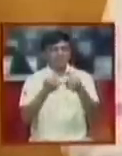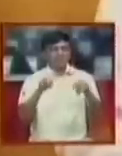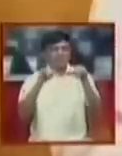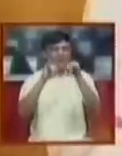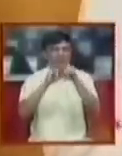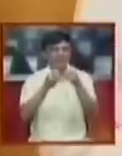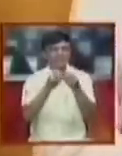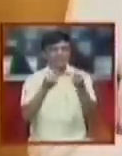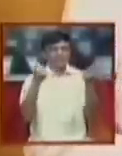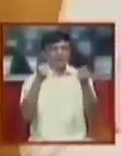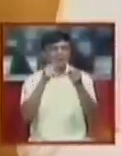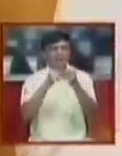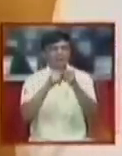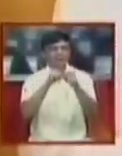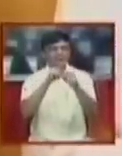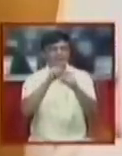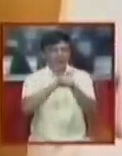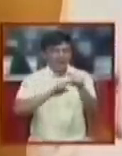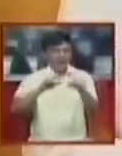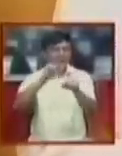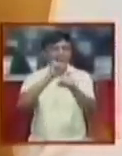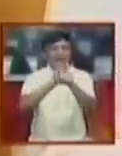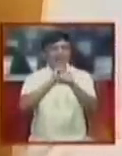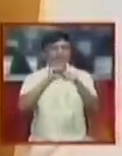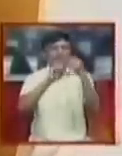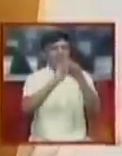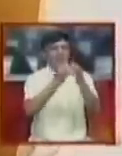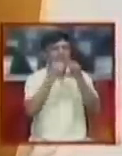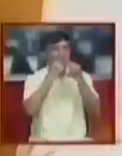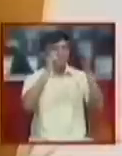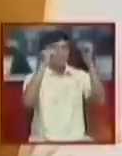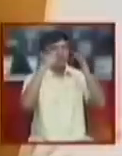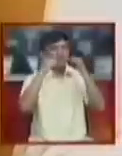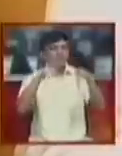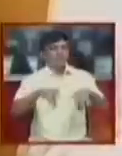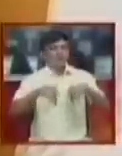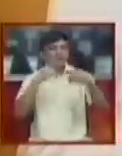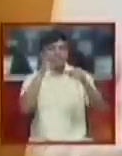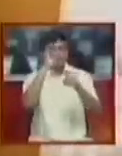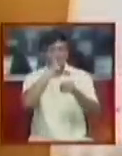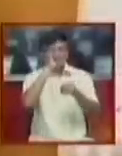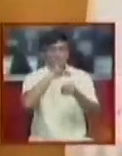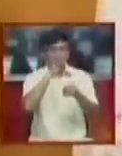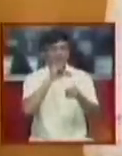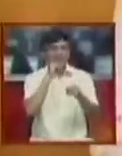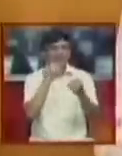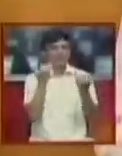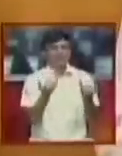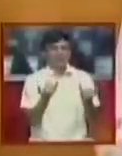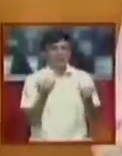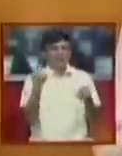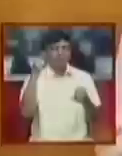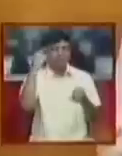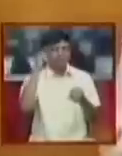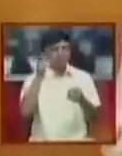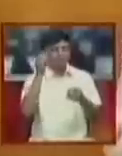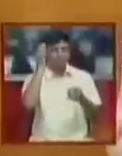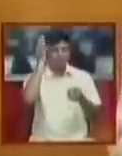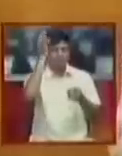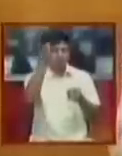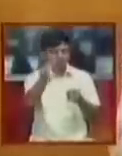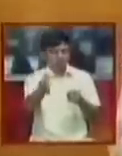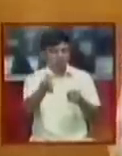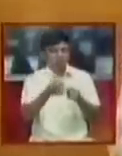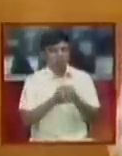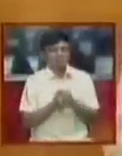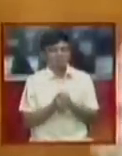mapakinabangan ang ating likas na yaman upang iangat ang buhay ng Pilipino. Hindi lamang ngayon, kundi pati na rin sa susunod na